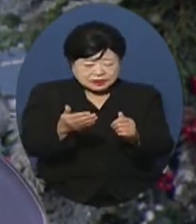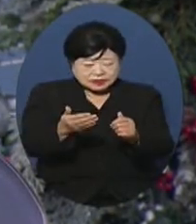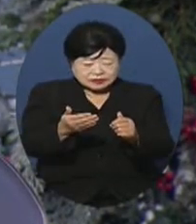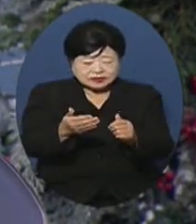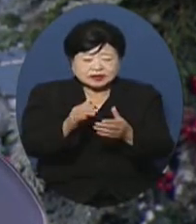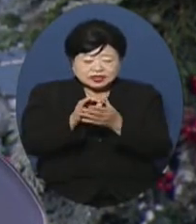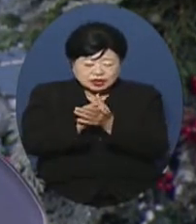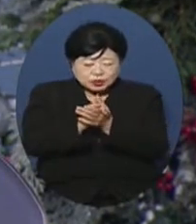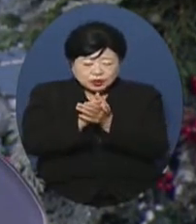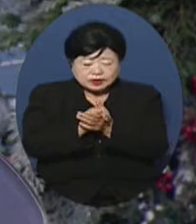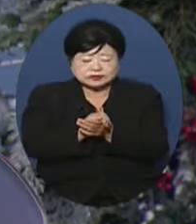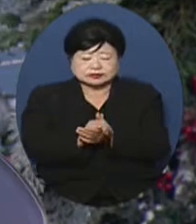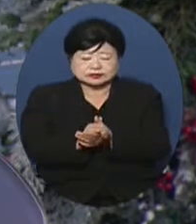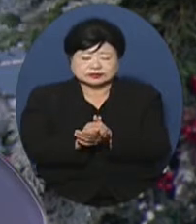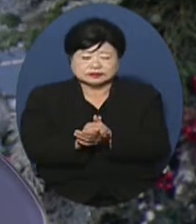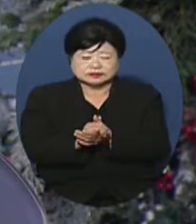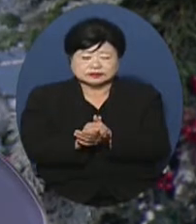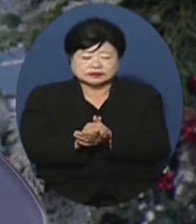길동 항